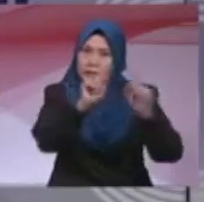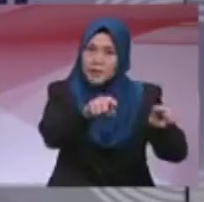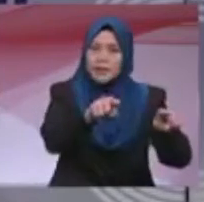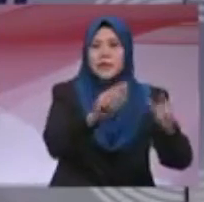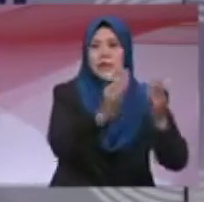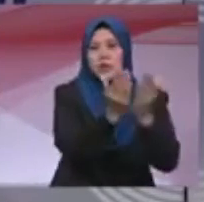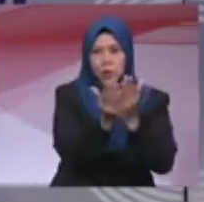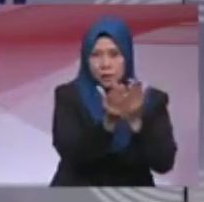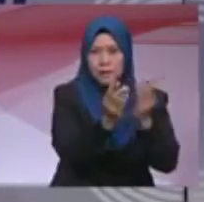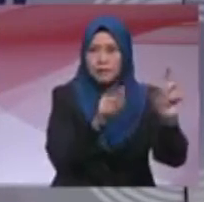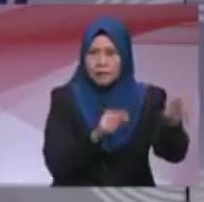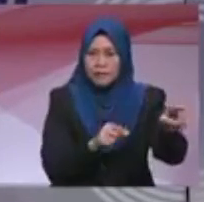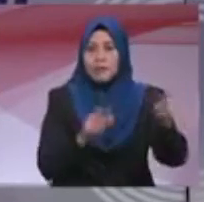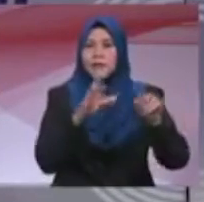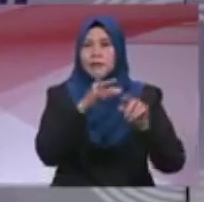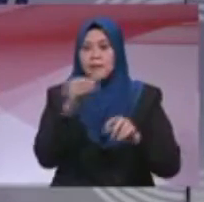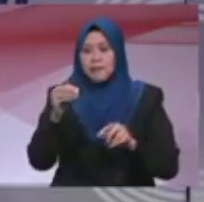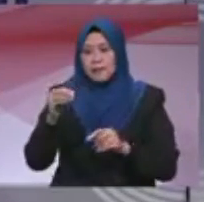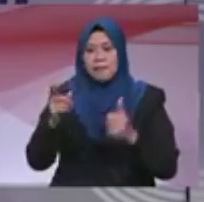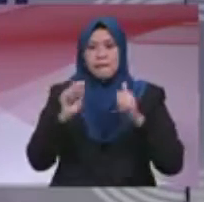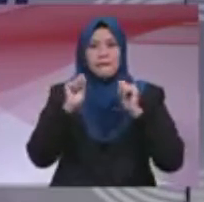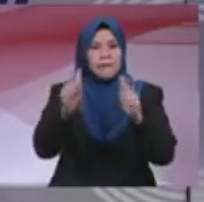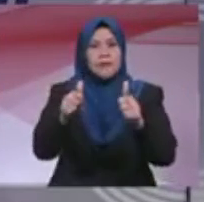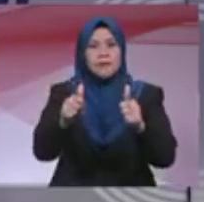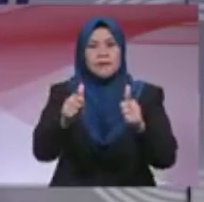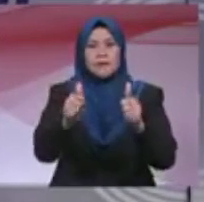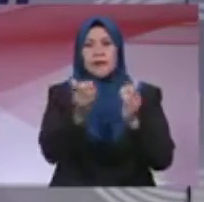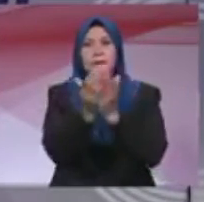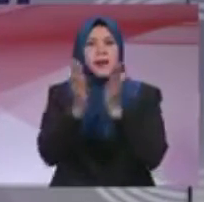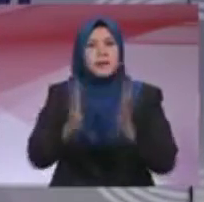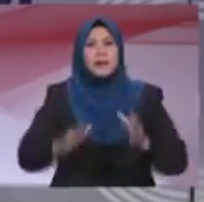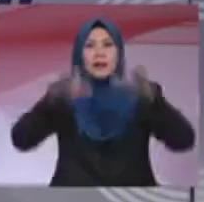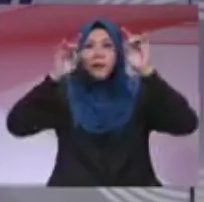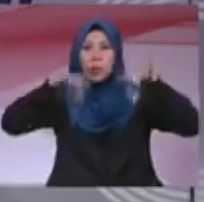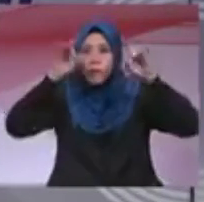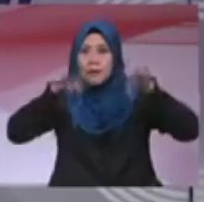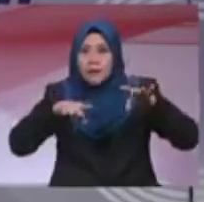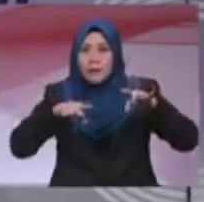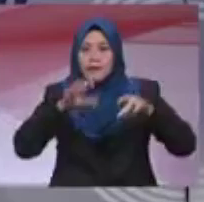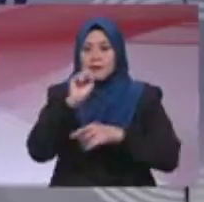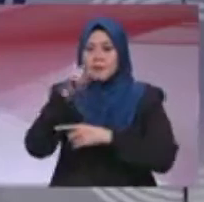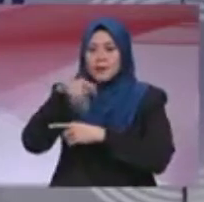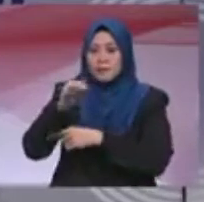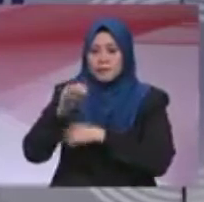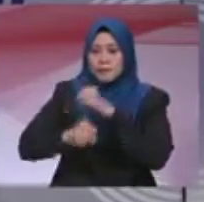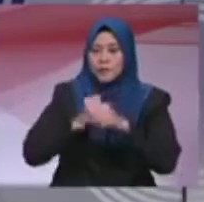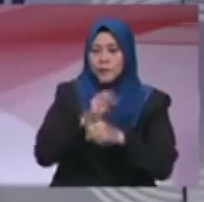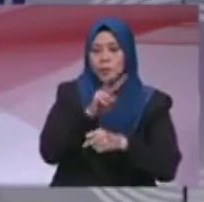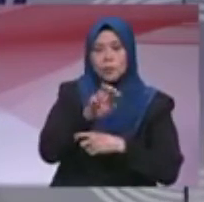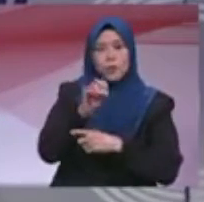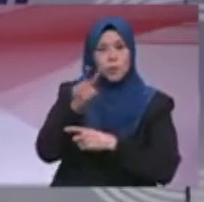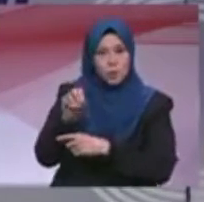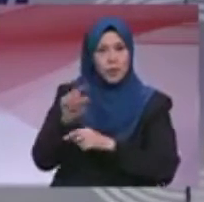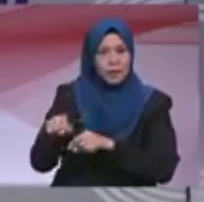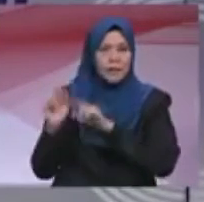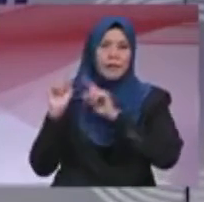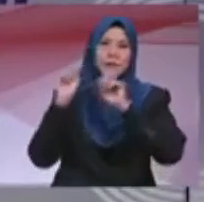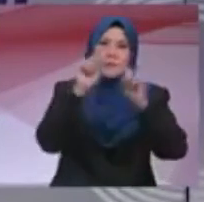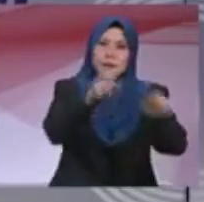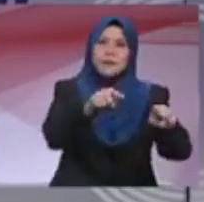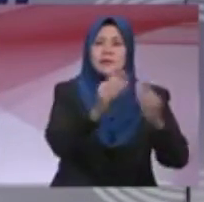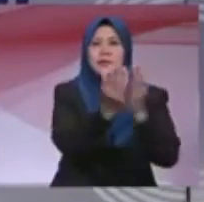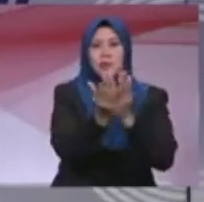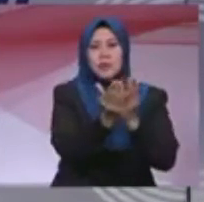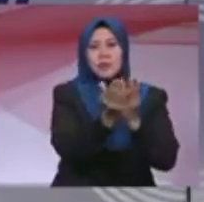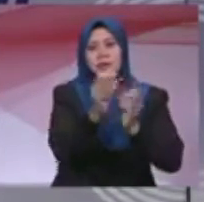terlebih dahulu adalah kita dahulukan pelajar peperiksaan SPM tahun 2020. Mereka akan ke sekolah pada